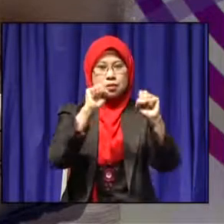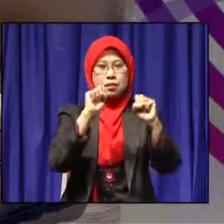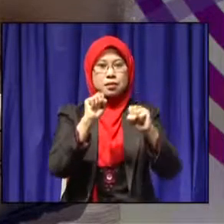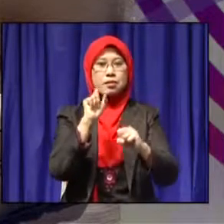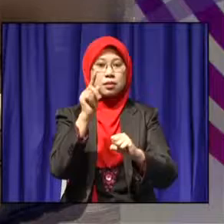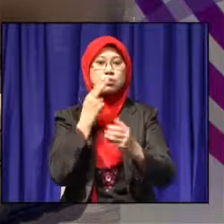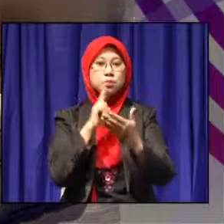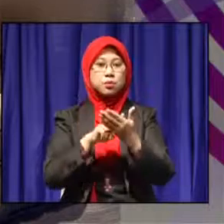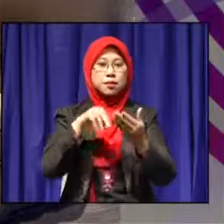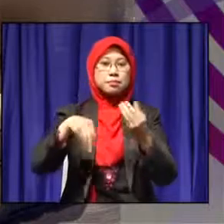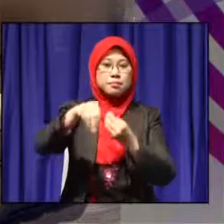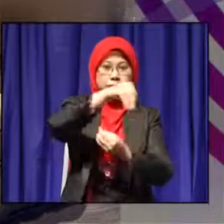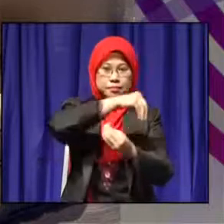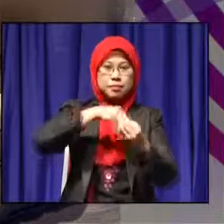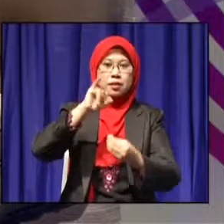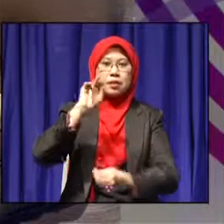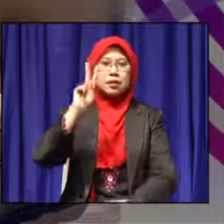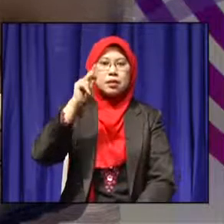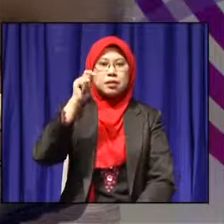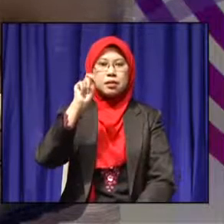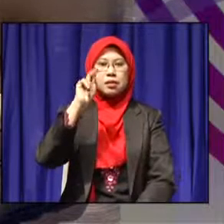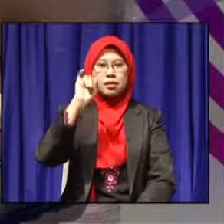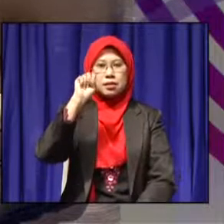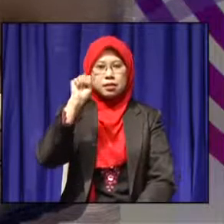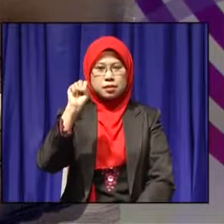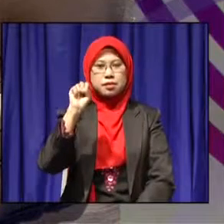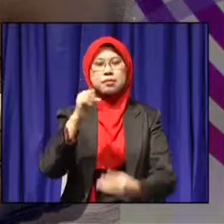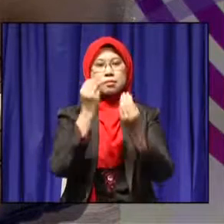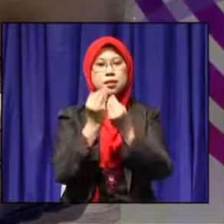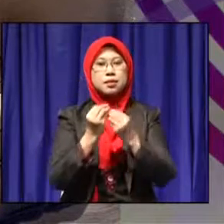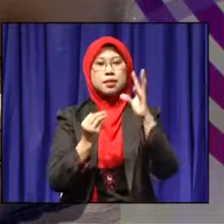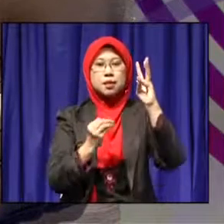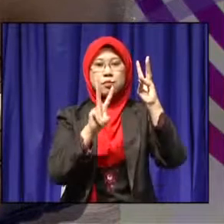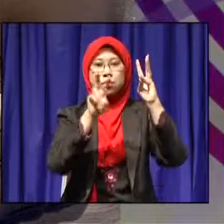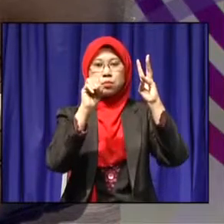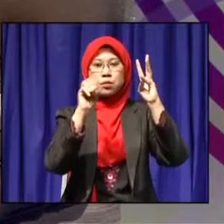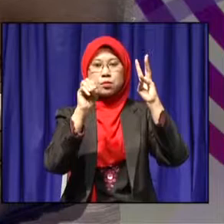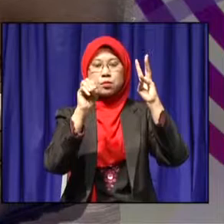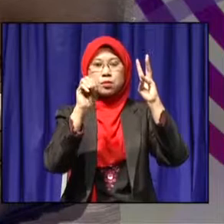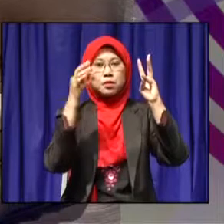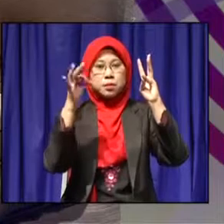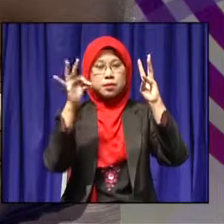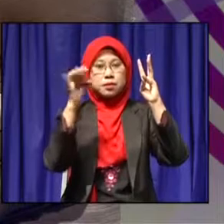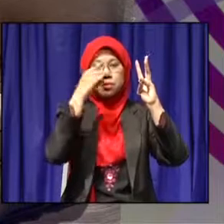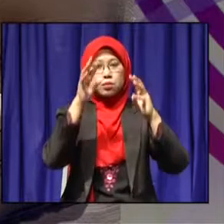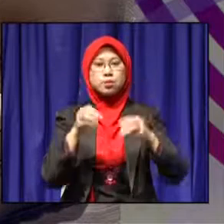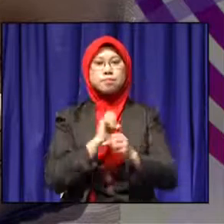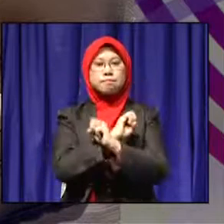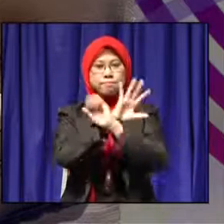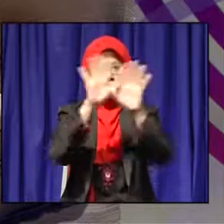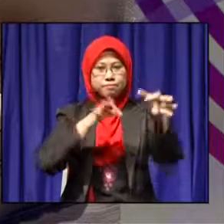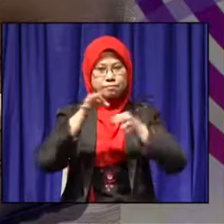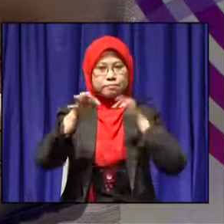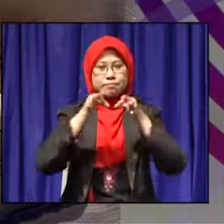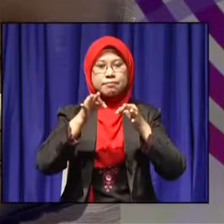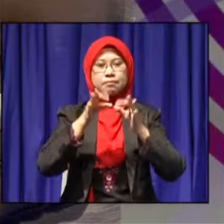surat pekeliling it is as bilangan 6 tahun 2009 2019 untuk memberi penjelasan